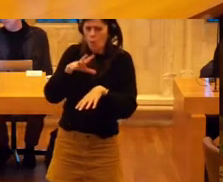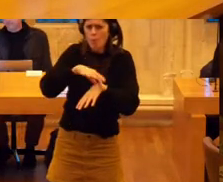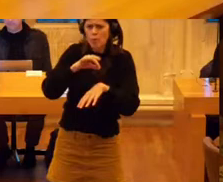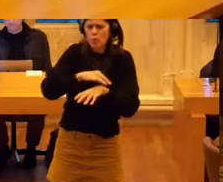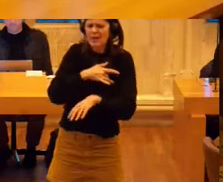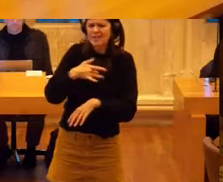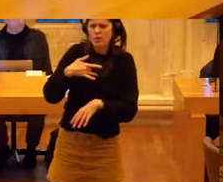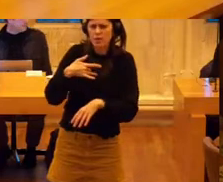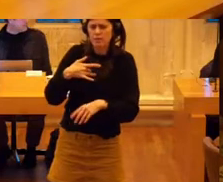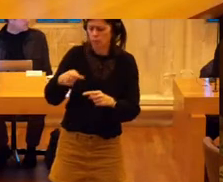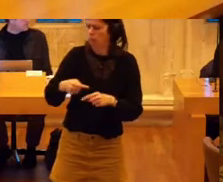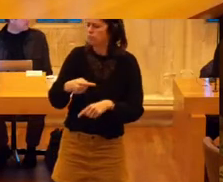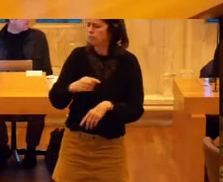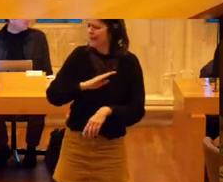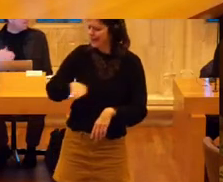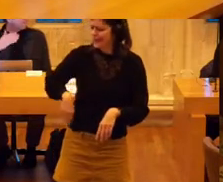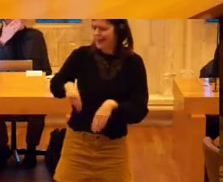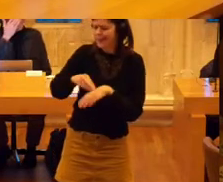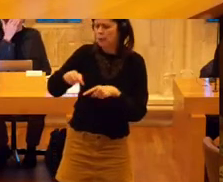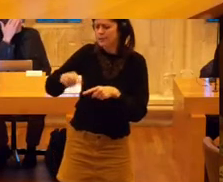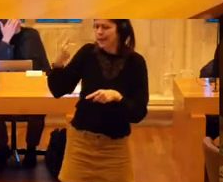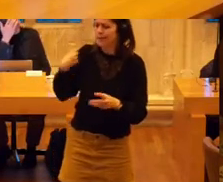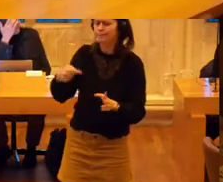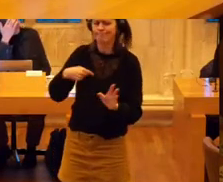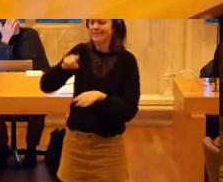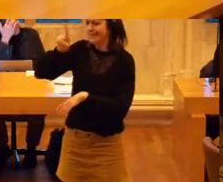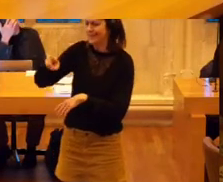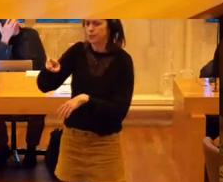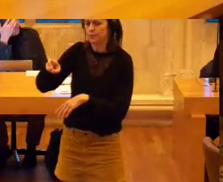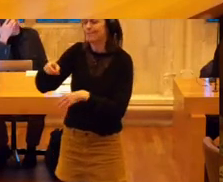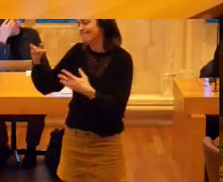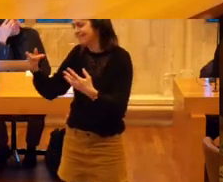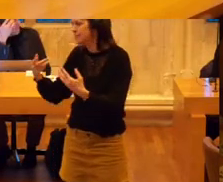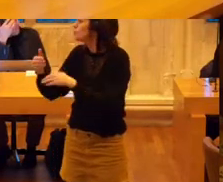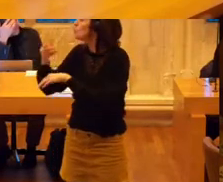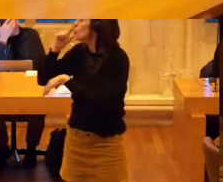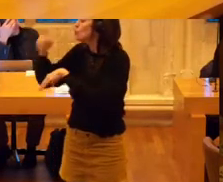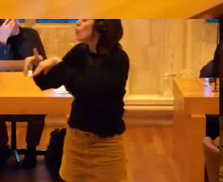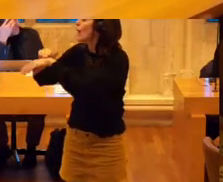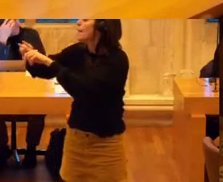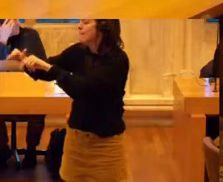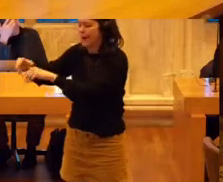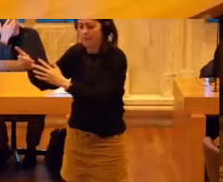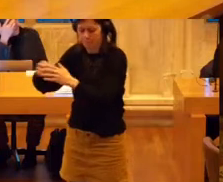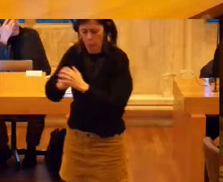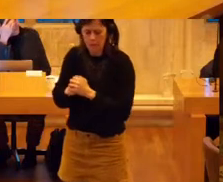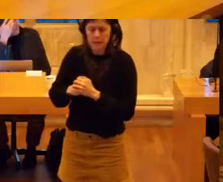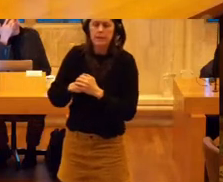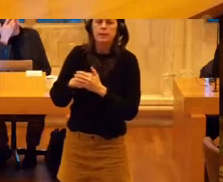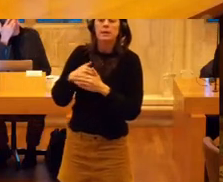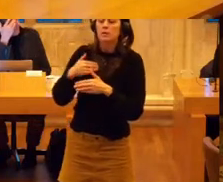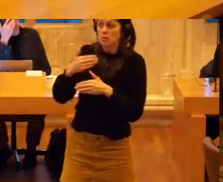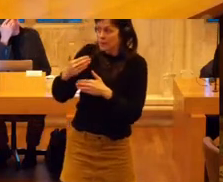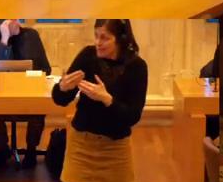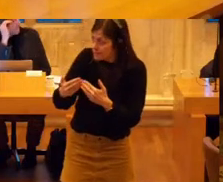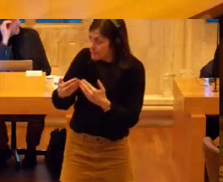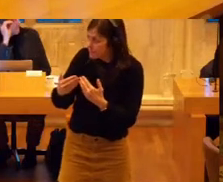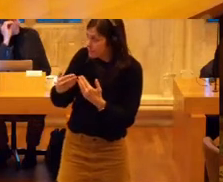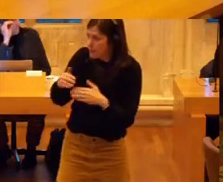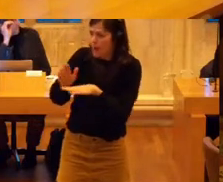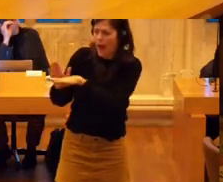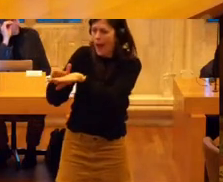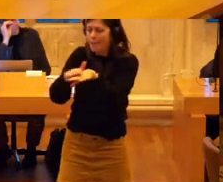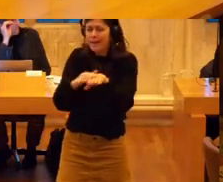Malheureusement, monsieur Hurel, vous n'étiez pas présent, mais je voulais savoir où en était la réponse à cet appel